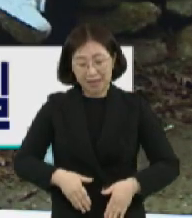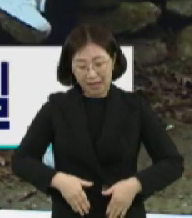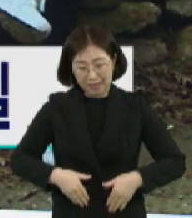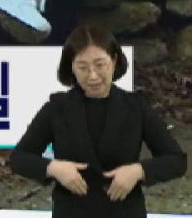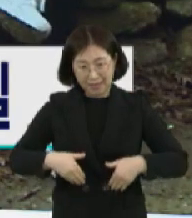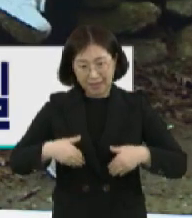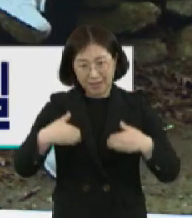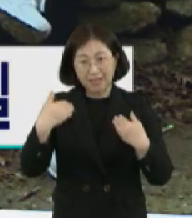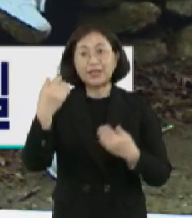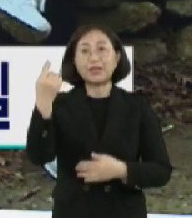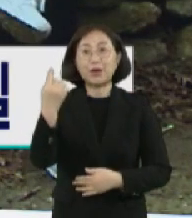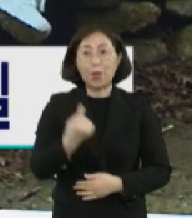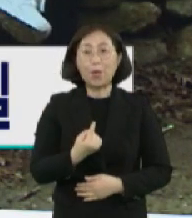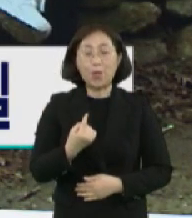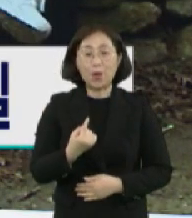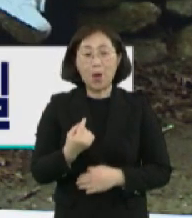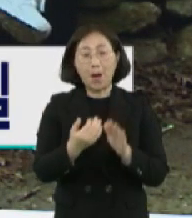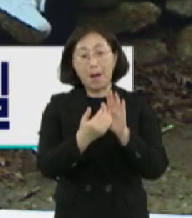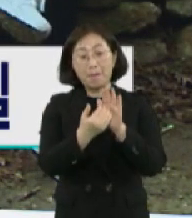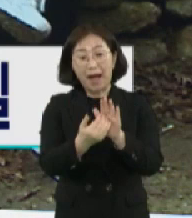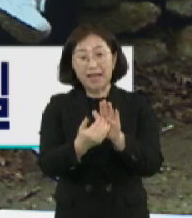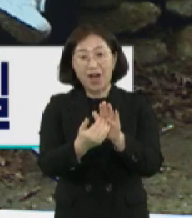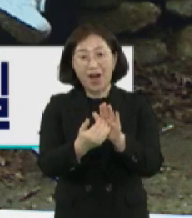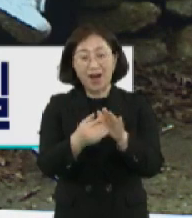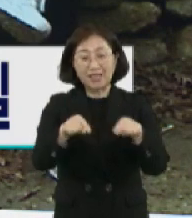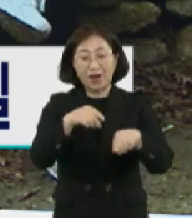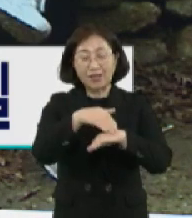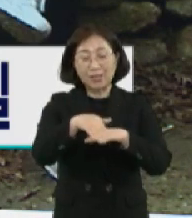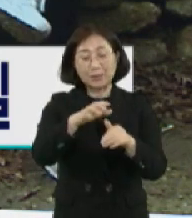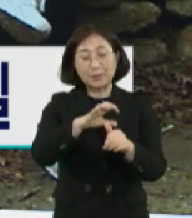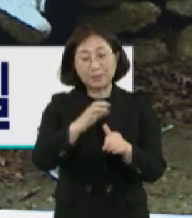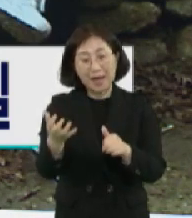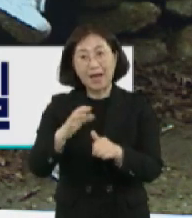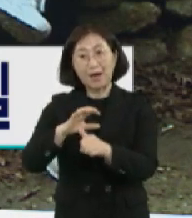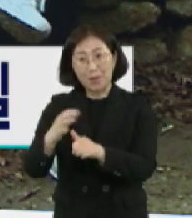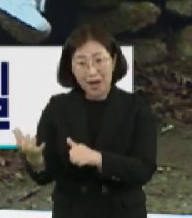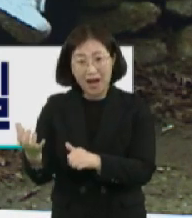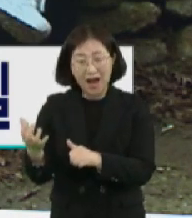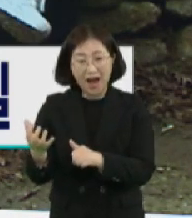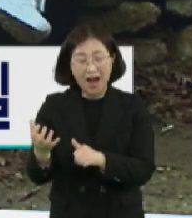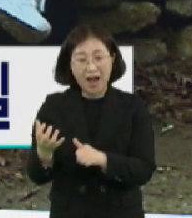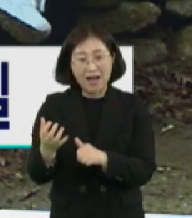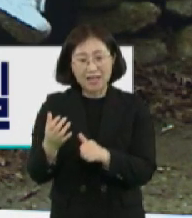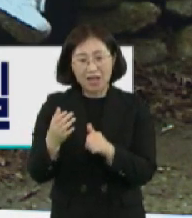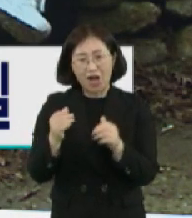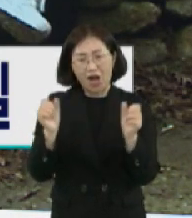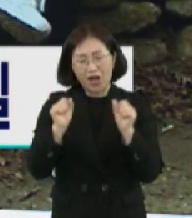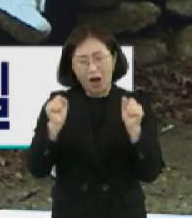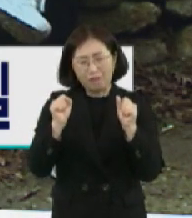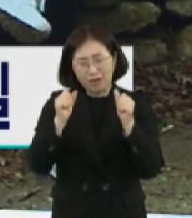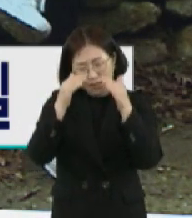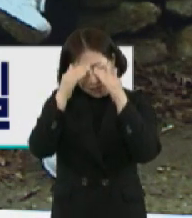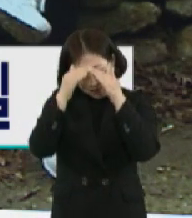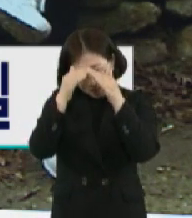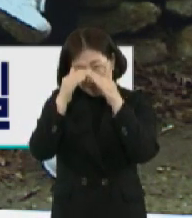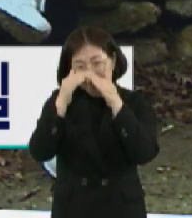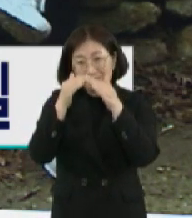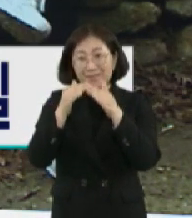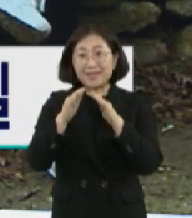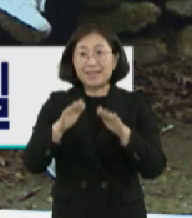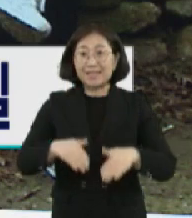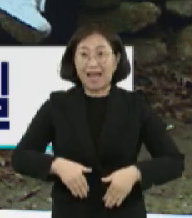따뜻한 봄이 찾아오고 방역 정책도 단계별로 완화되면서 겨울에 움츠렸던 시민들의 야외 활동도 크게 늘고